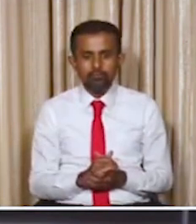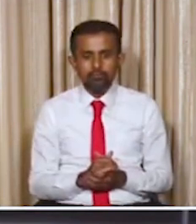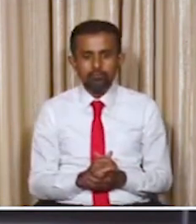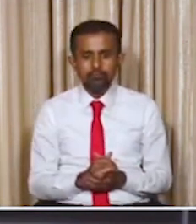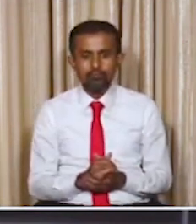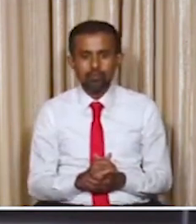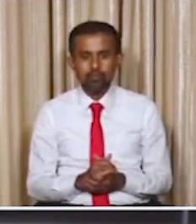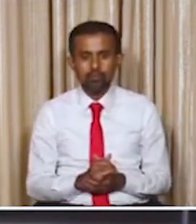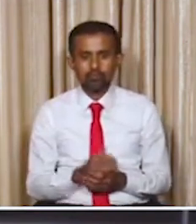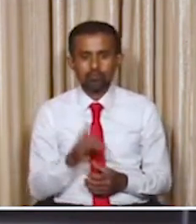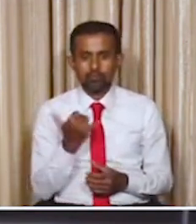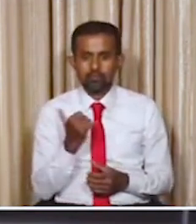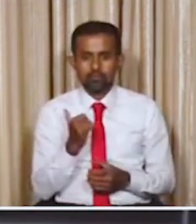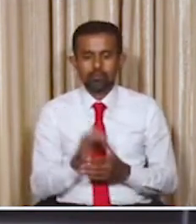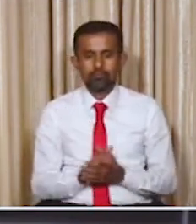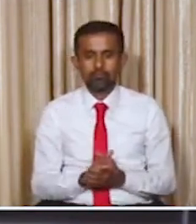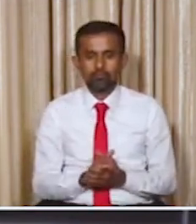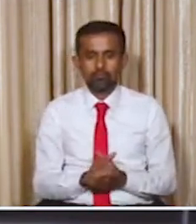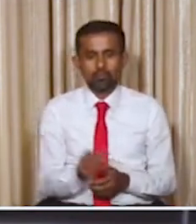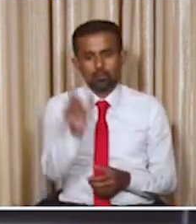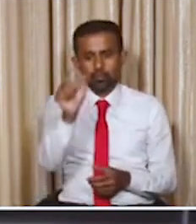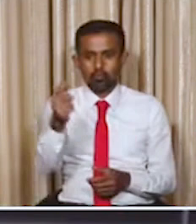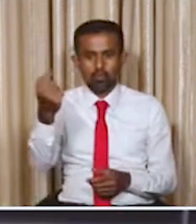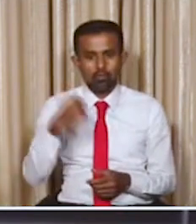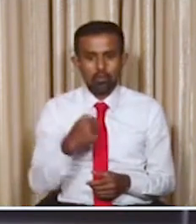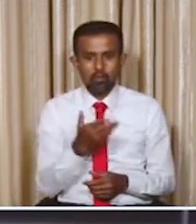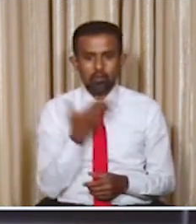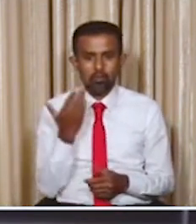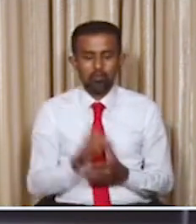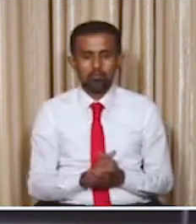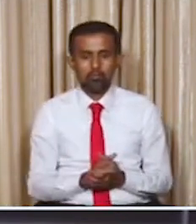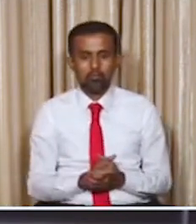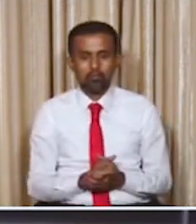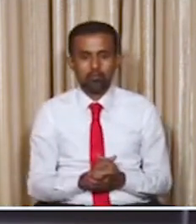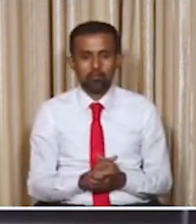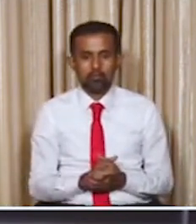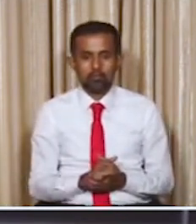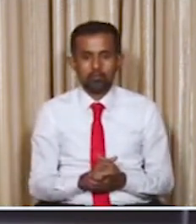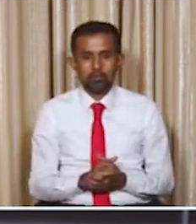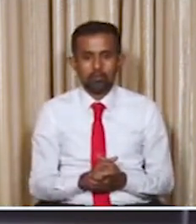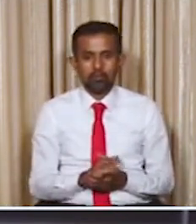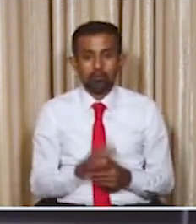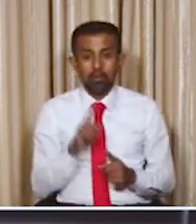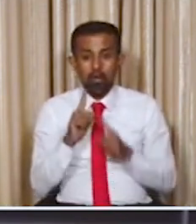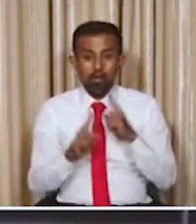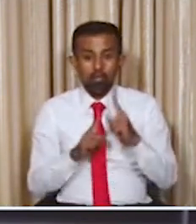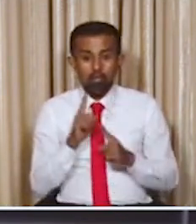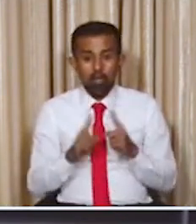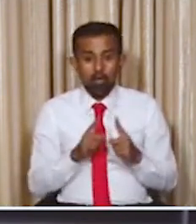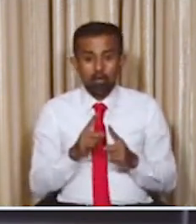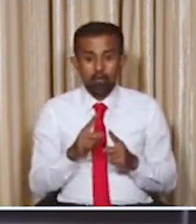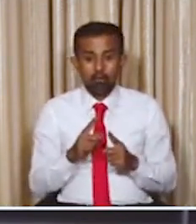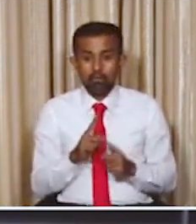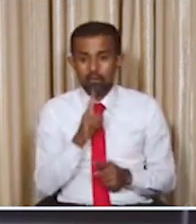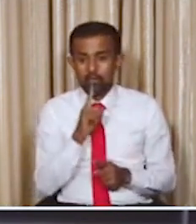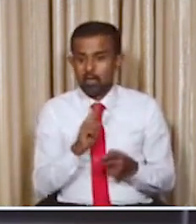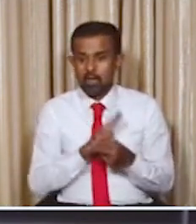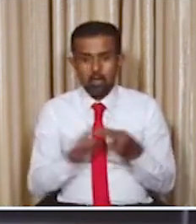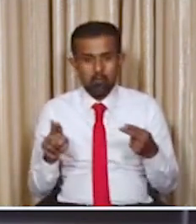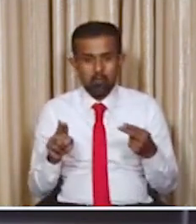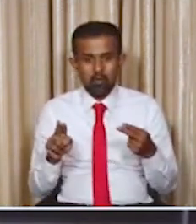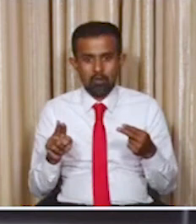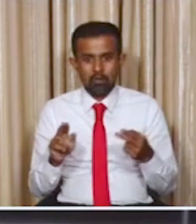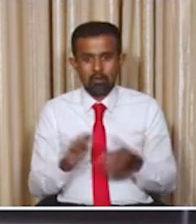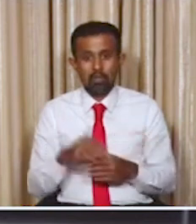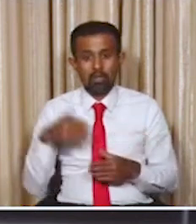Ehinda samahara vita obathumala endath puluwan. Ehinda me kathawal me wage dewal kiyanda epa